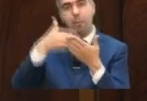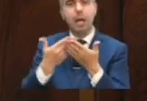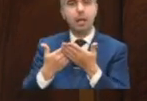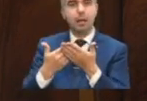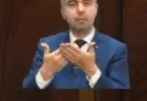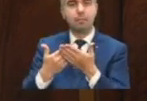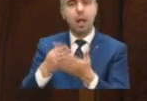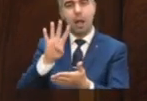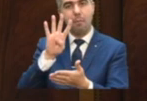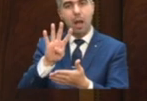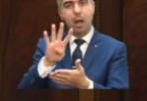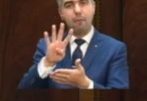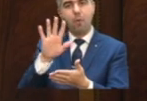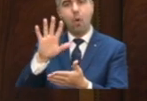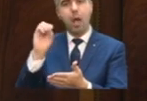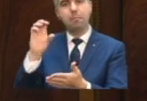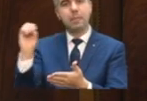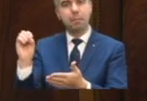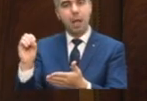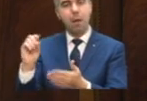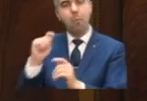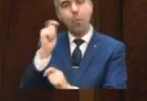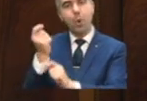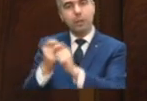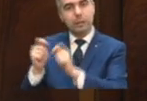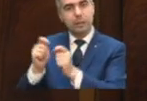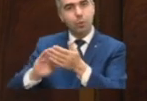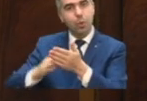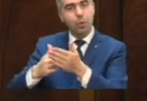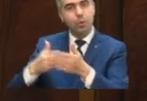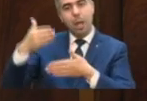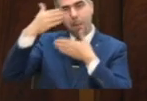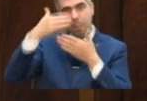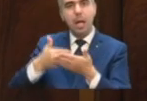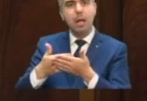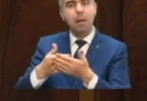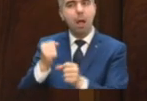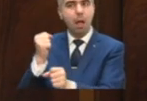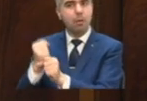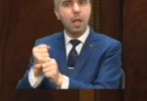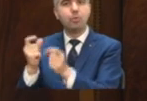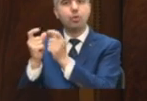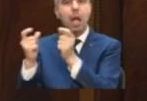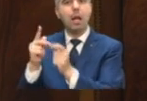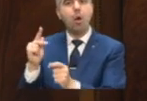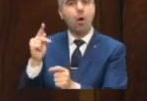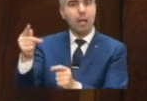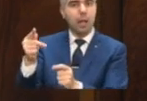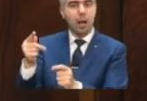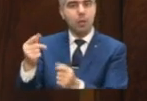عندهم 4500 مهندس وتقني في مستوى عالي مغربي كيشتغل عندهم في هادشي. يعني